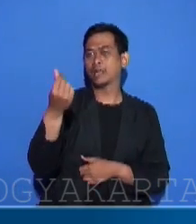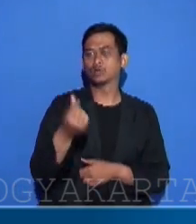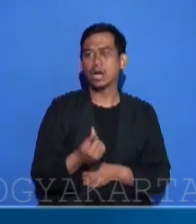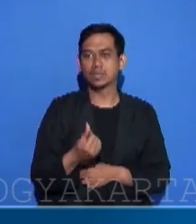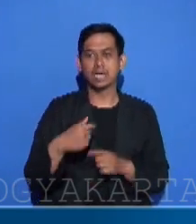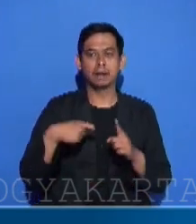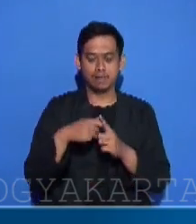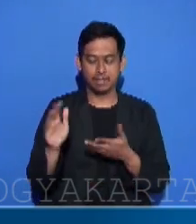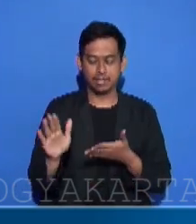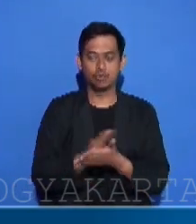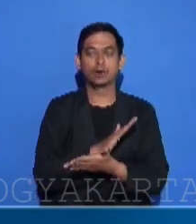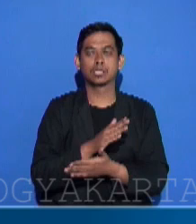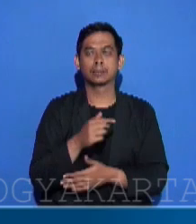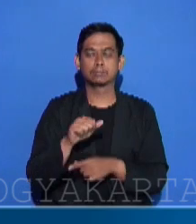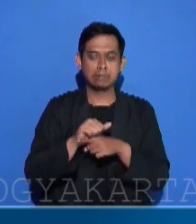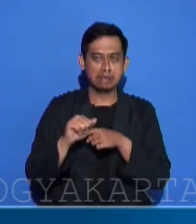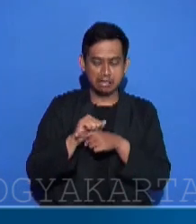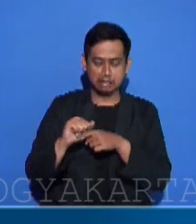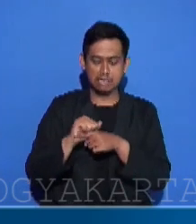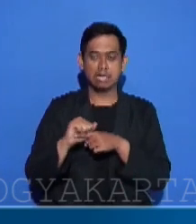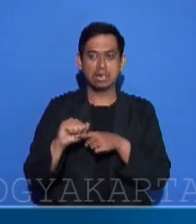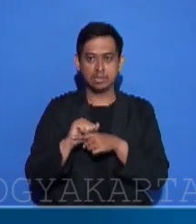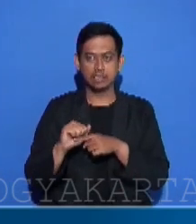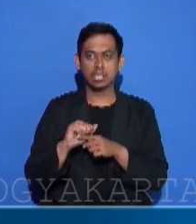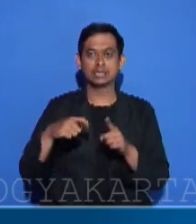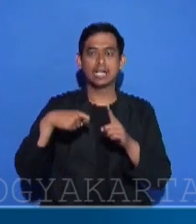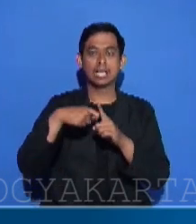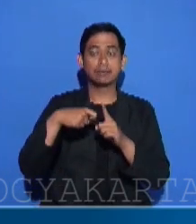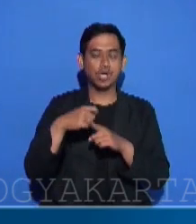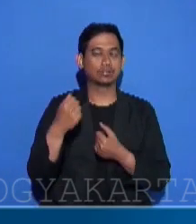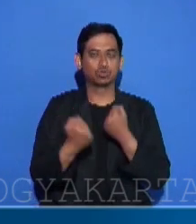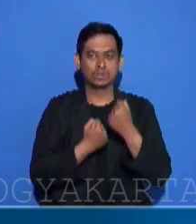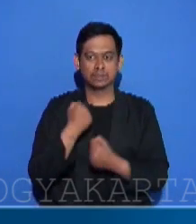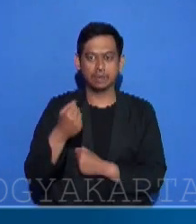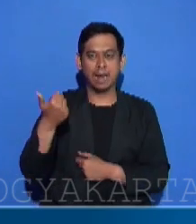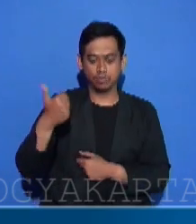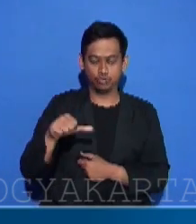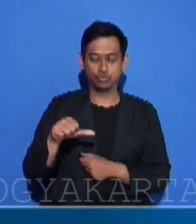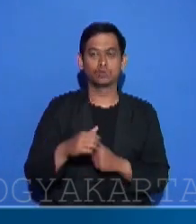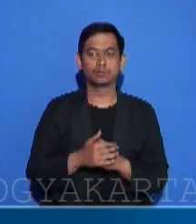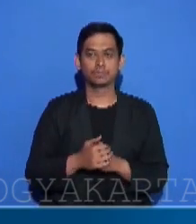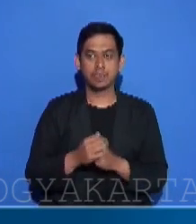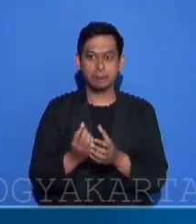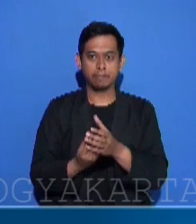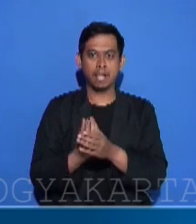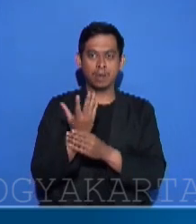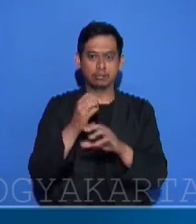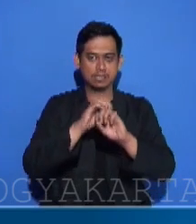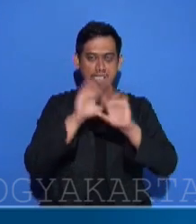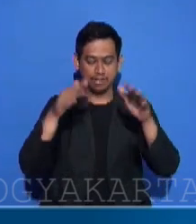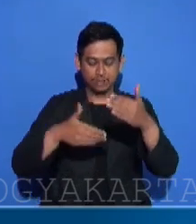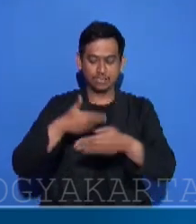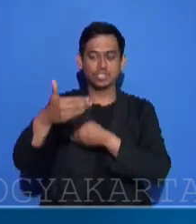terus mengasah talenta di bidang kripto sebagai industri baru dunia kpto terus mengalami perkembangan signifikan